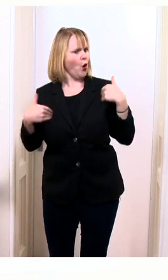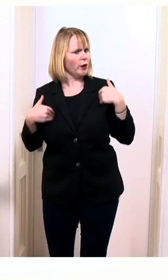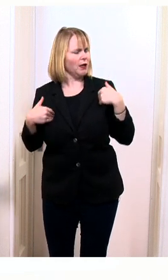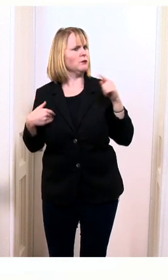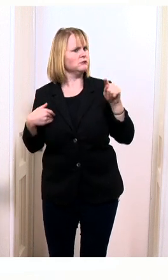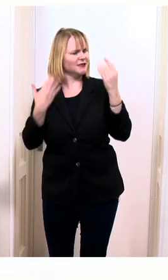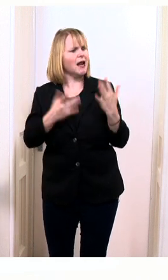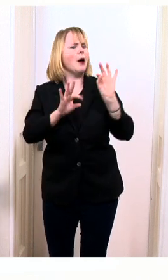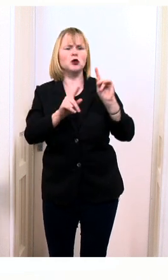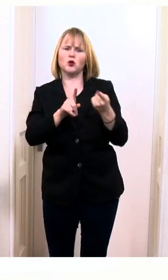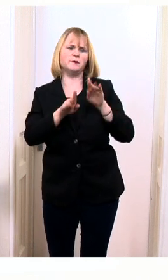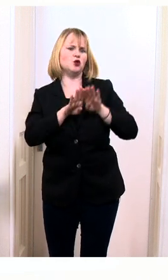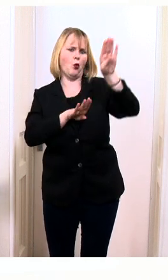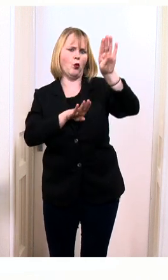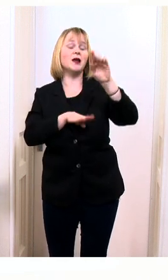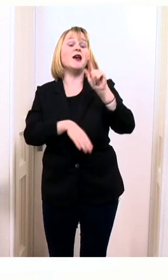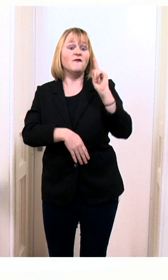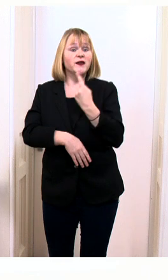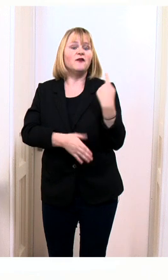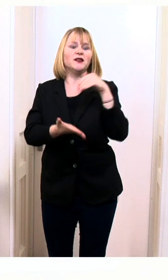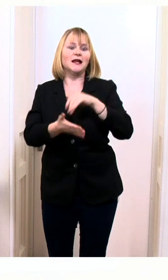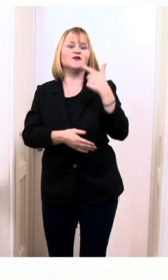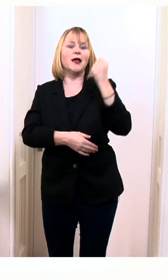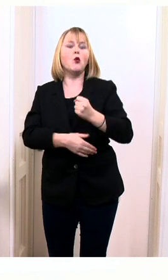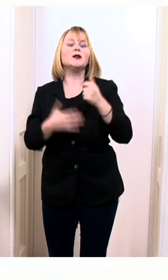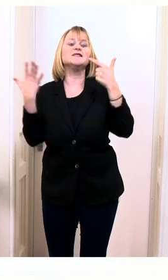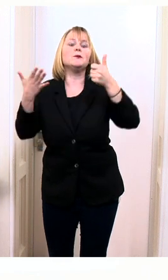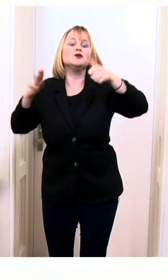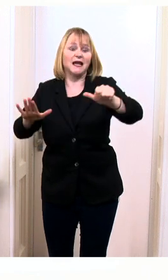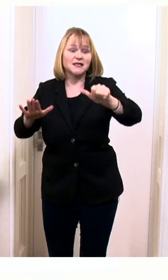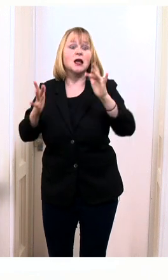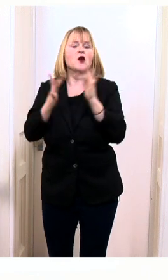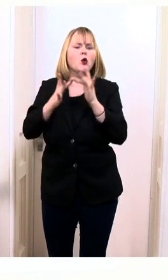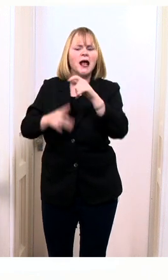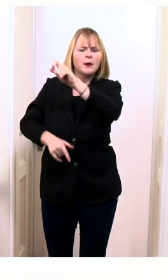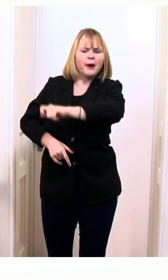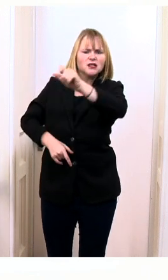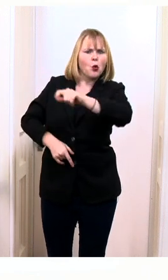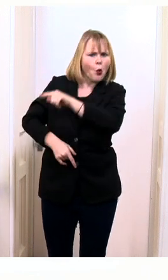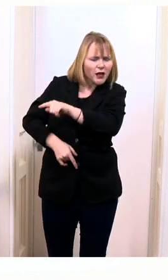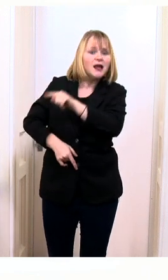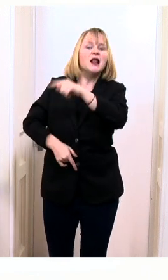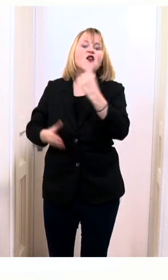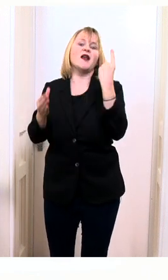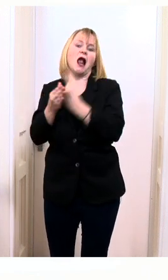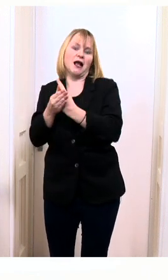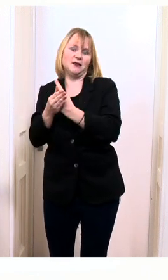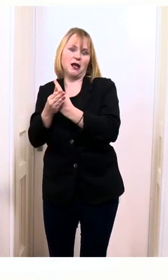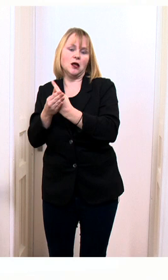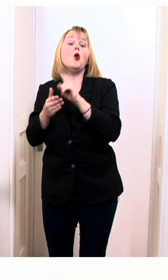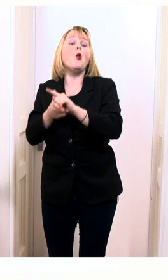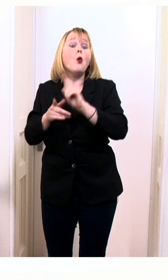viel zu hoch. Wir haben 267 Kontaktpersonen in Quarantäne und 17